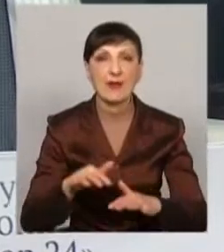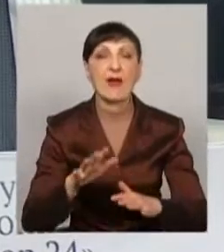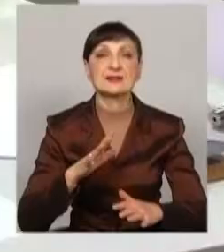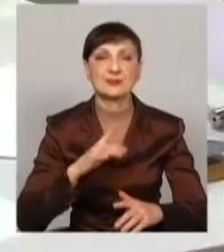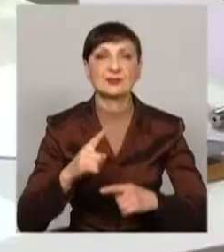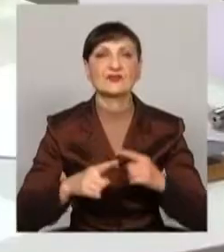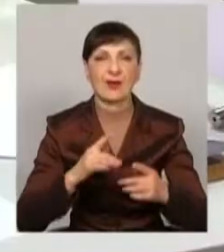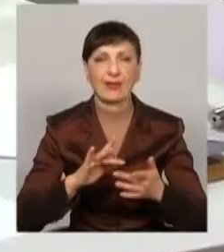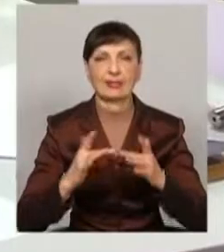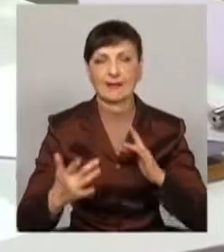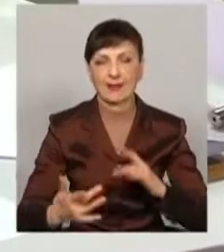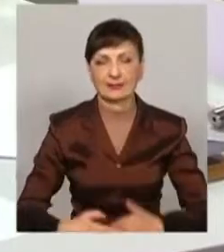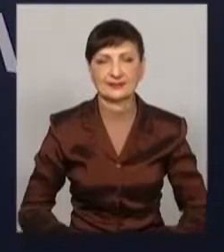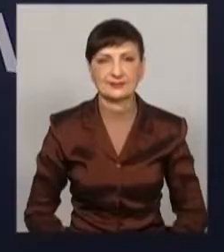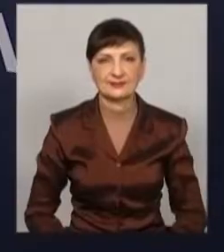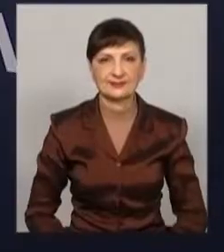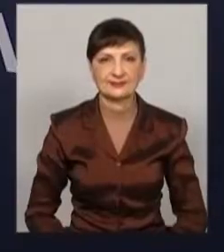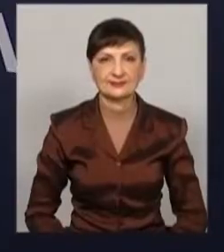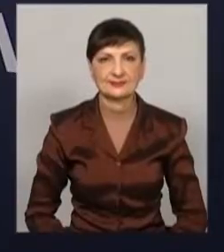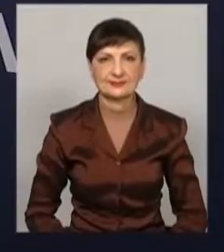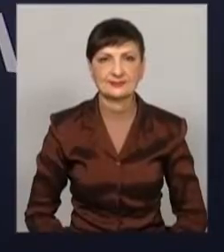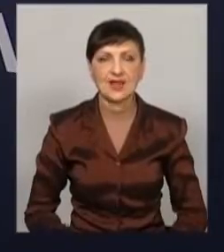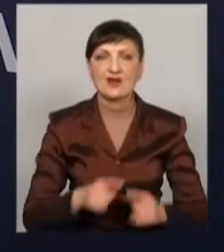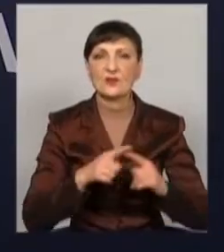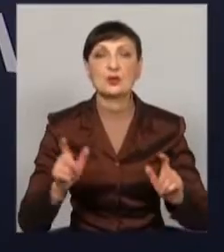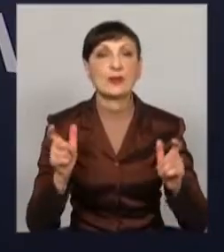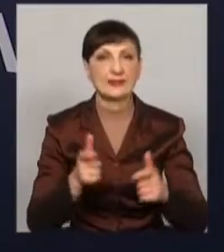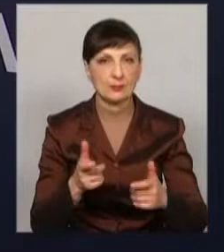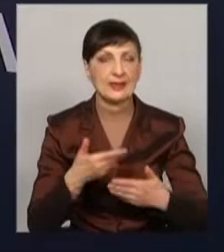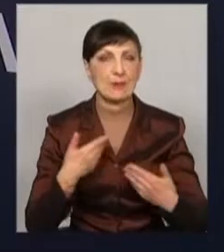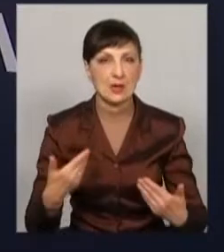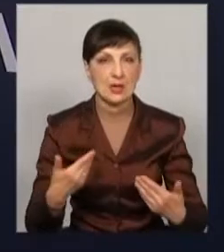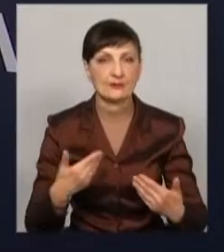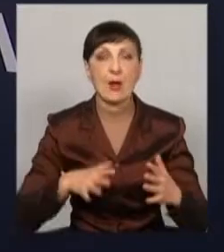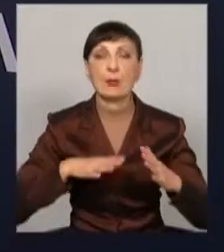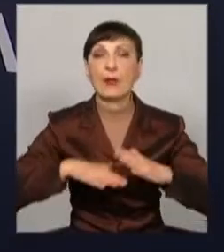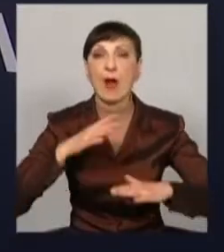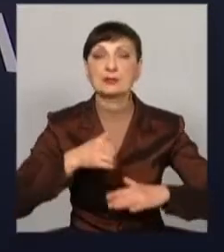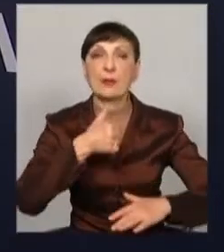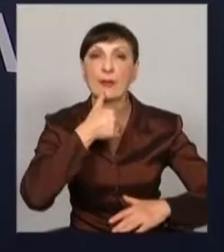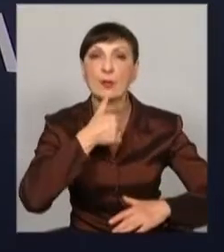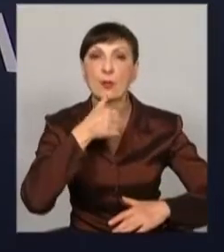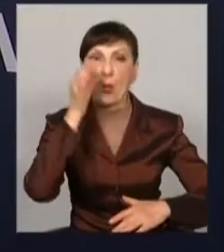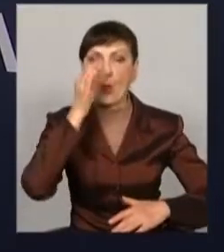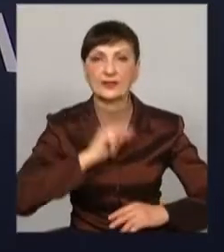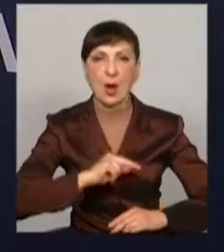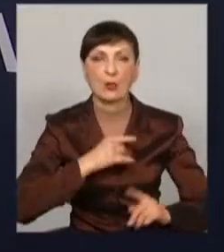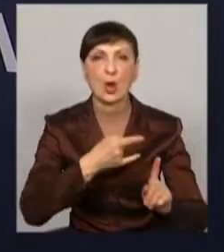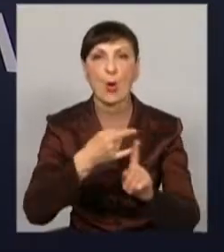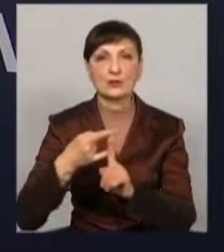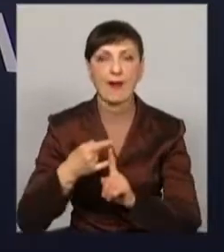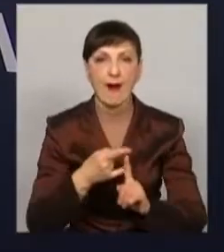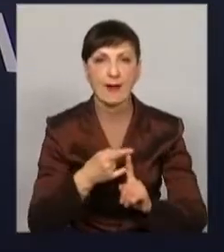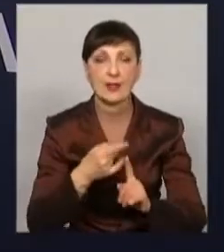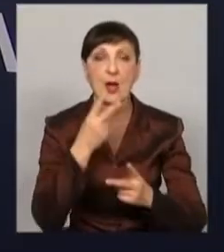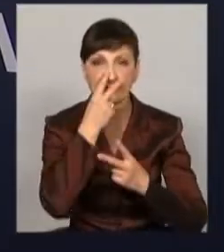транслировались в интернете. В период пандемии мы практиковали опыт работы в онлайн-пространстве. И вы